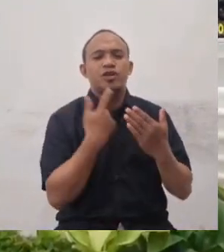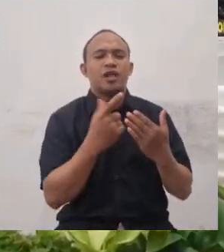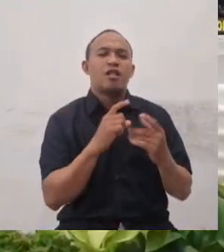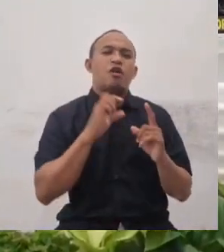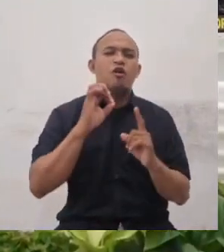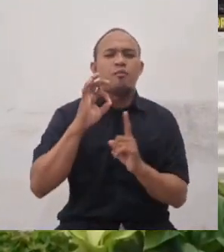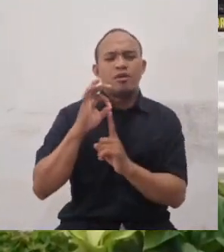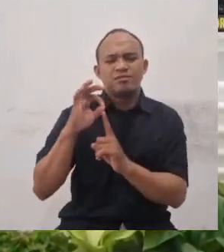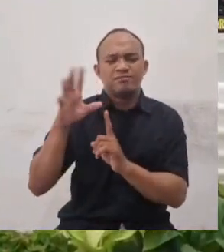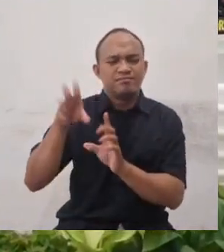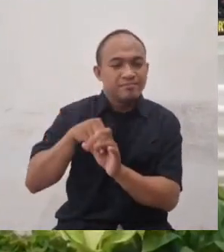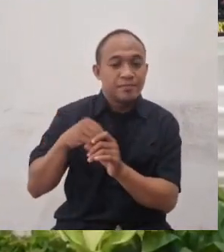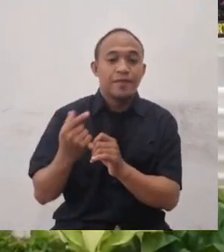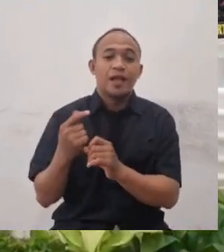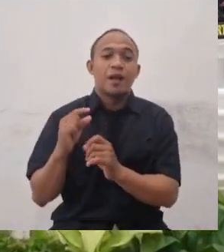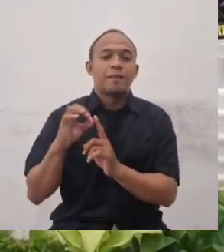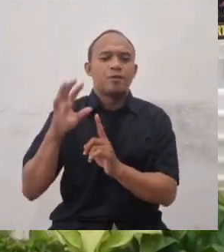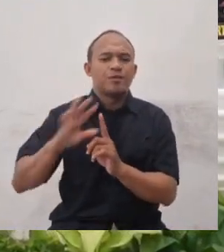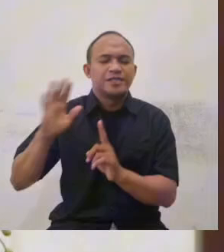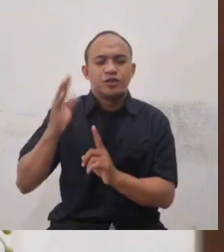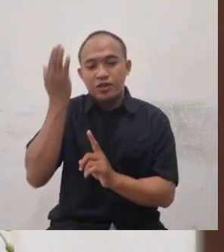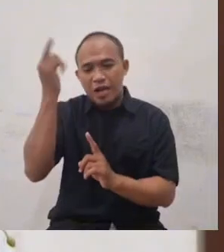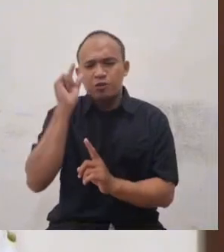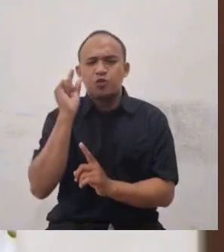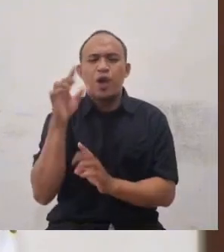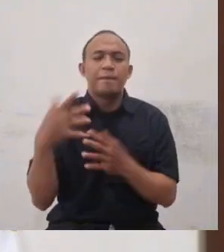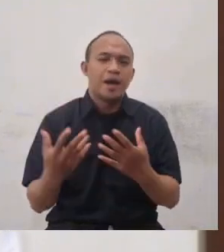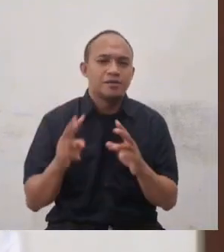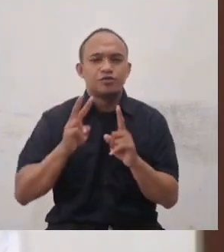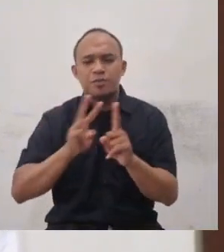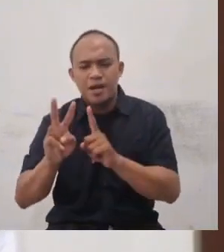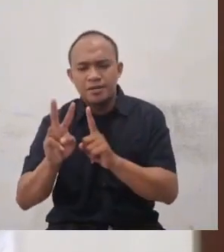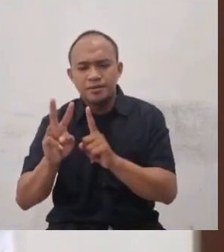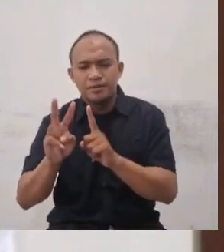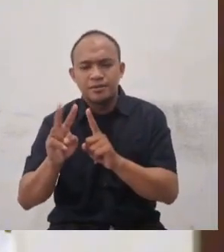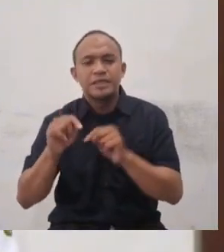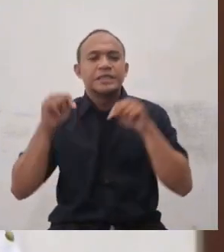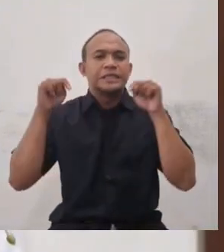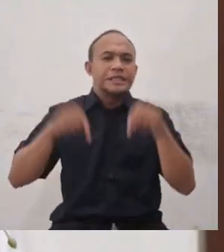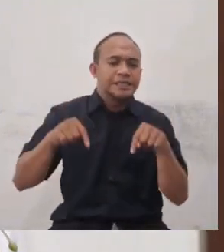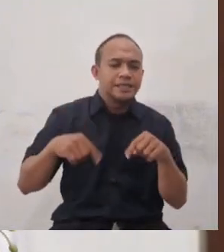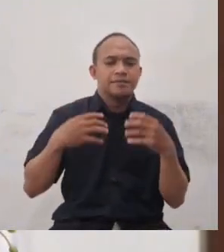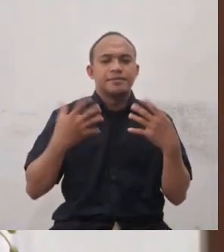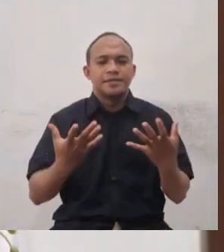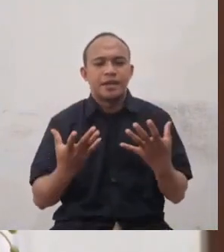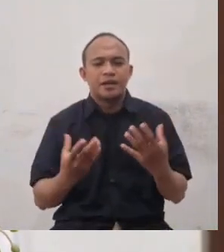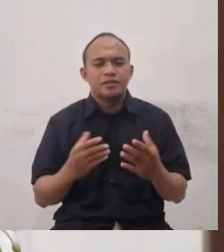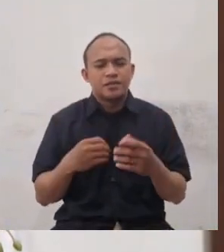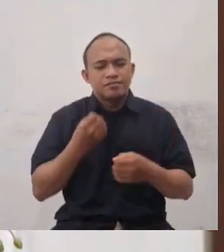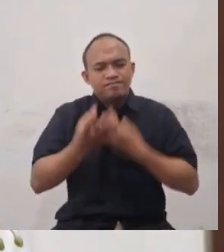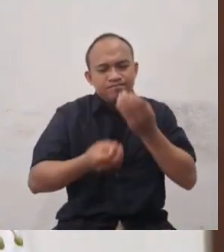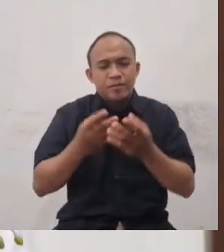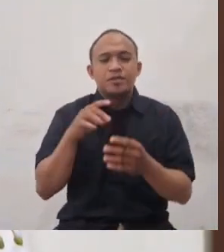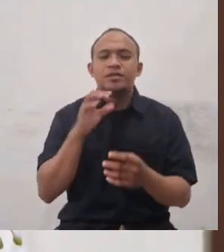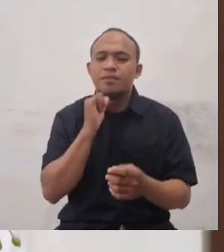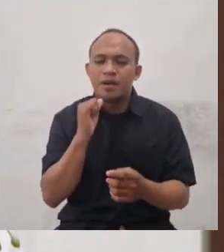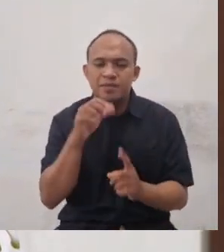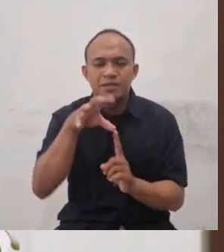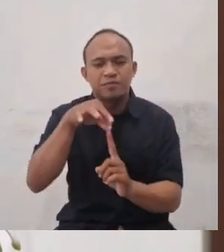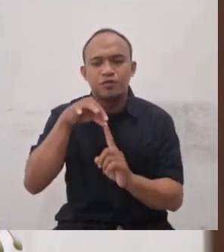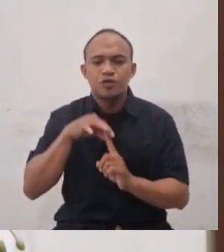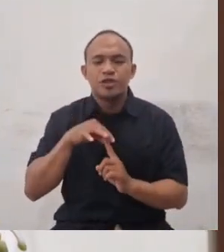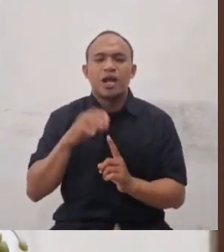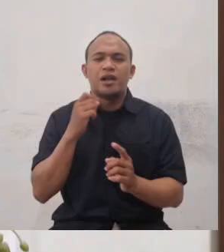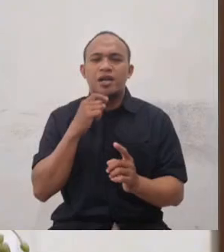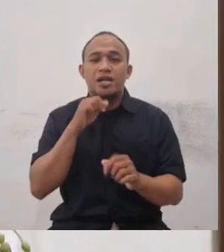capaian opini WTP yang diperoleh Pemprov untuk ke-12 kalinya ini. Menurutnya hal ini merupakan hasil kerja keras